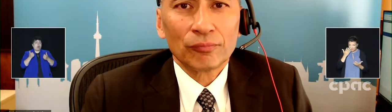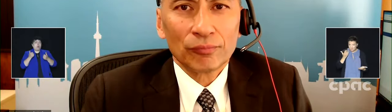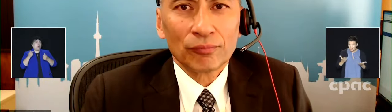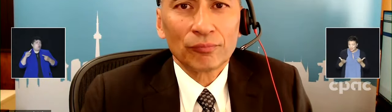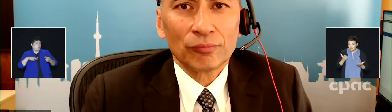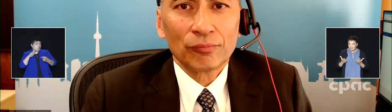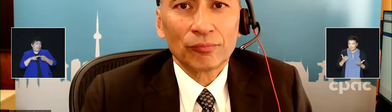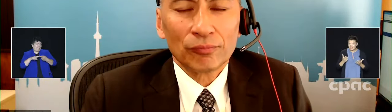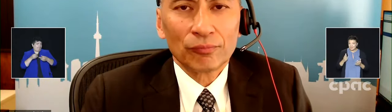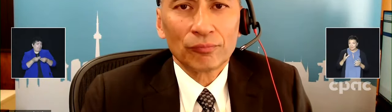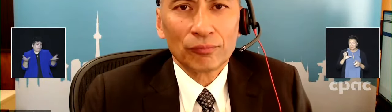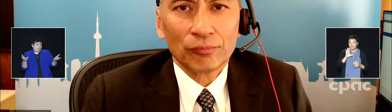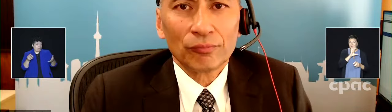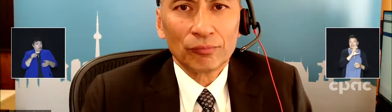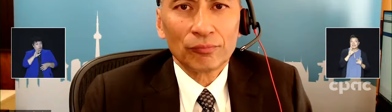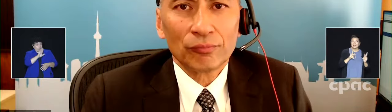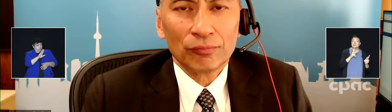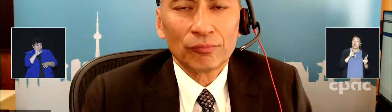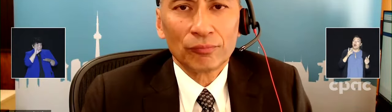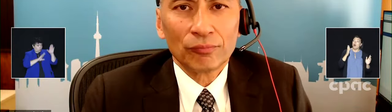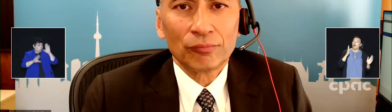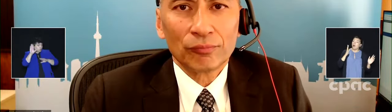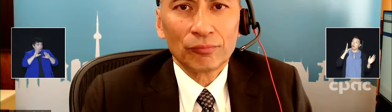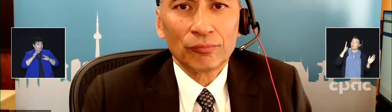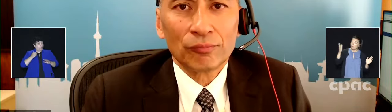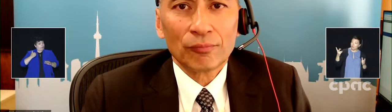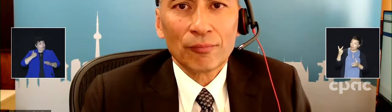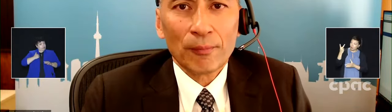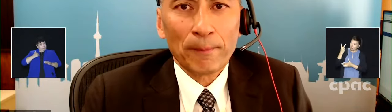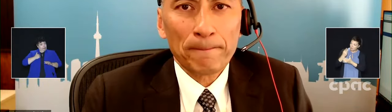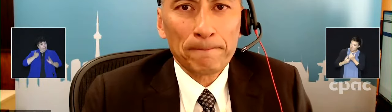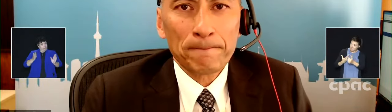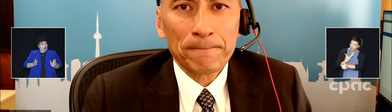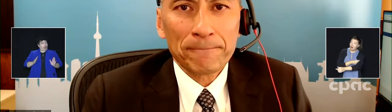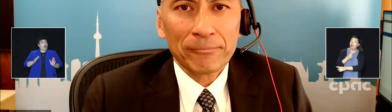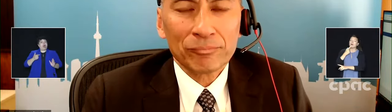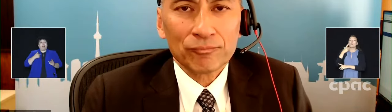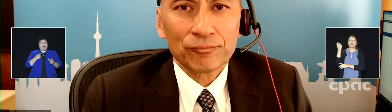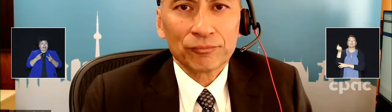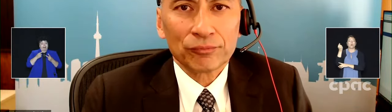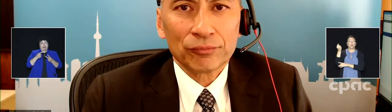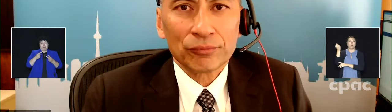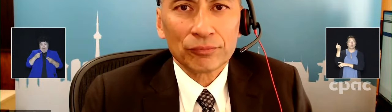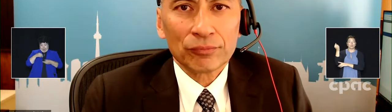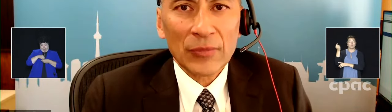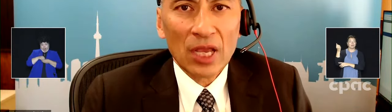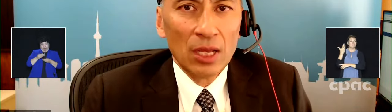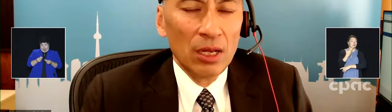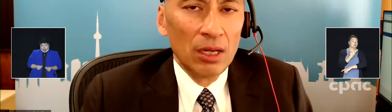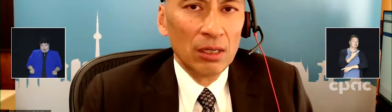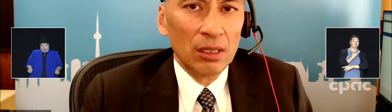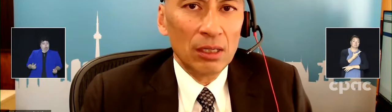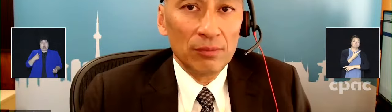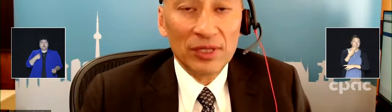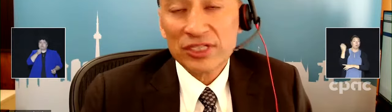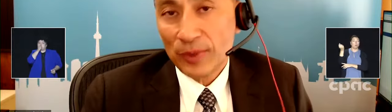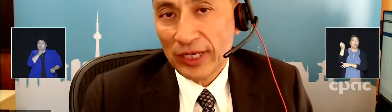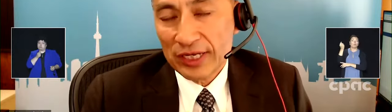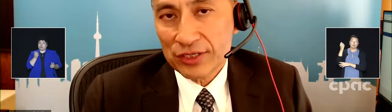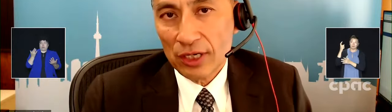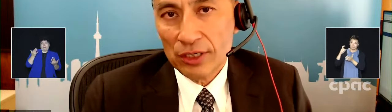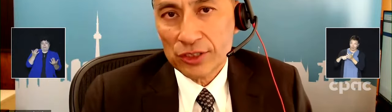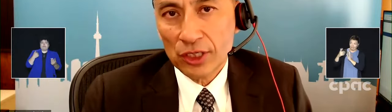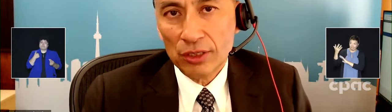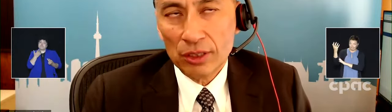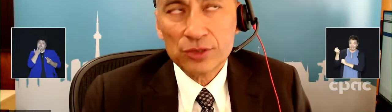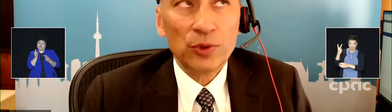que de nombreux Canadiens repoussent leur rendez-vous pour une dose de rappel? Merci pour la question. Ce que